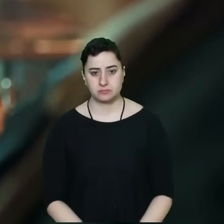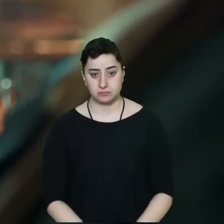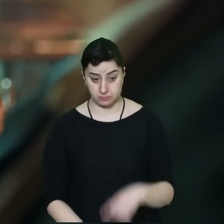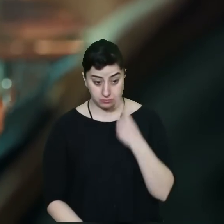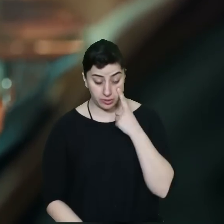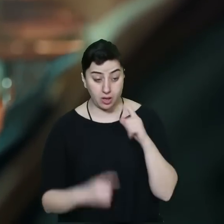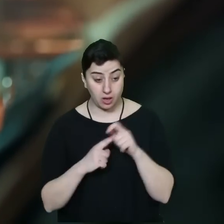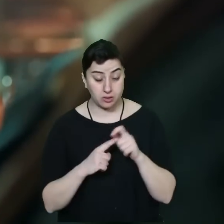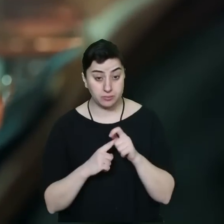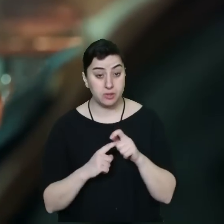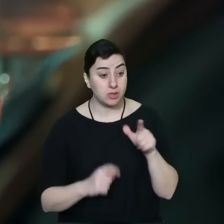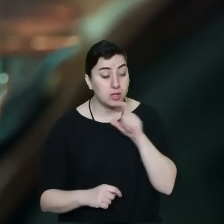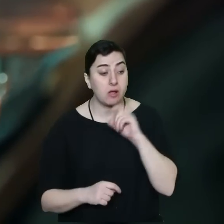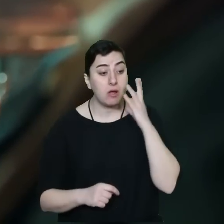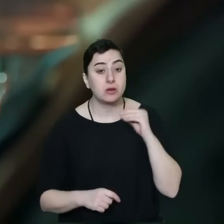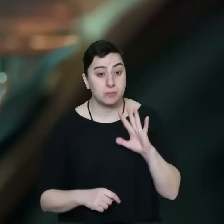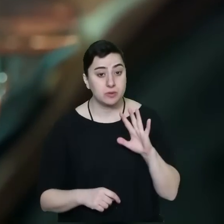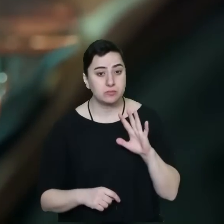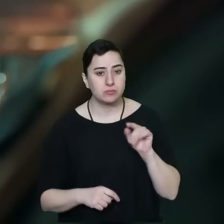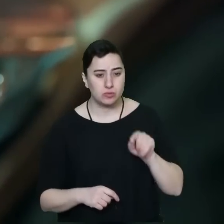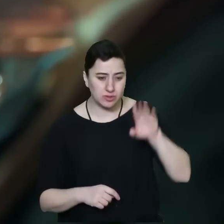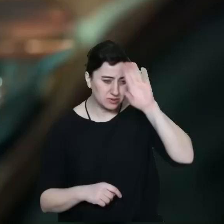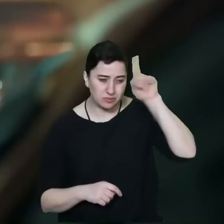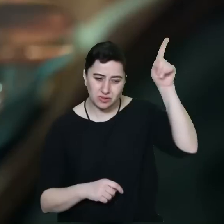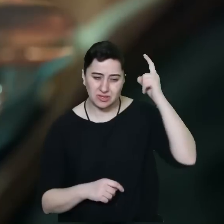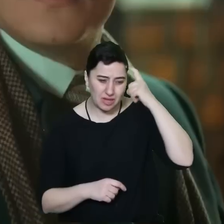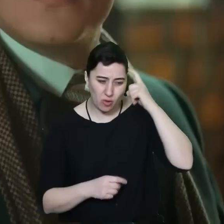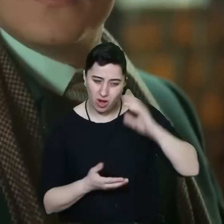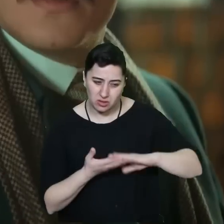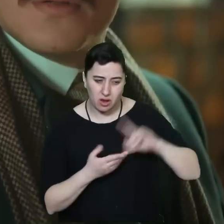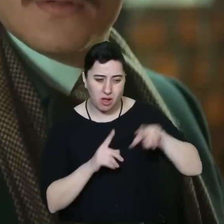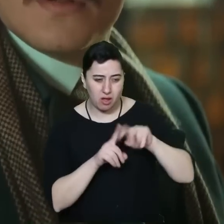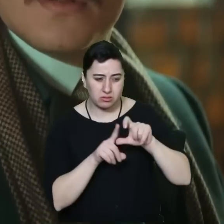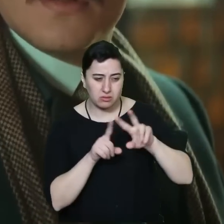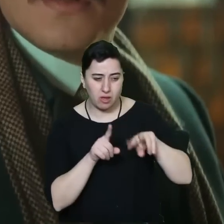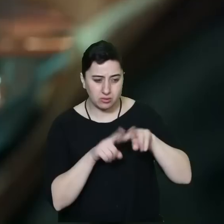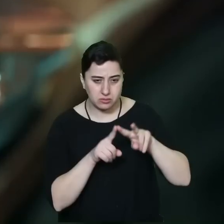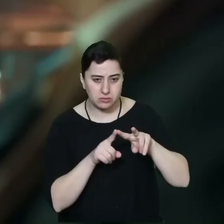Bak Erdem, yanlış anlama ama senin şu İstanbul'dan tanıdığın adam var ya, Adnan.